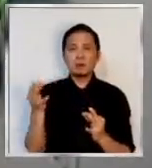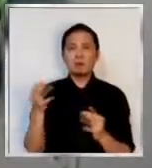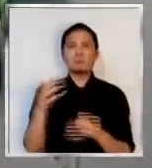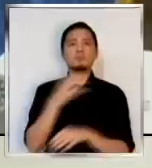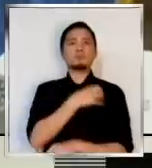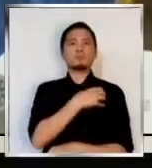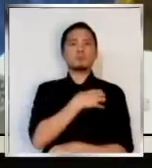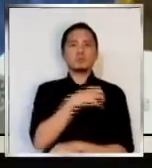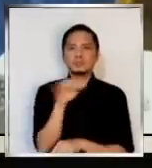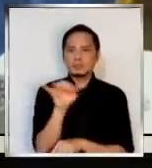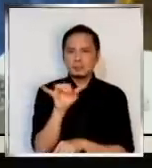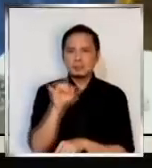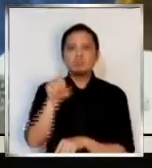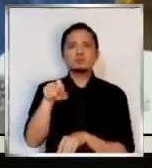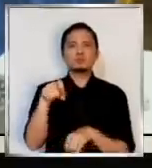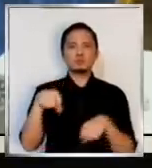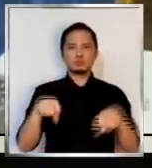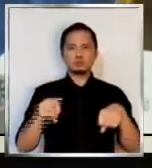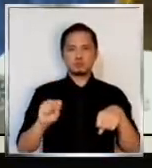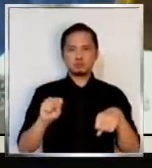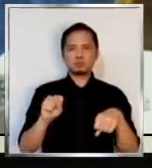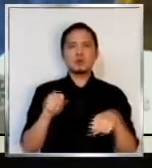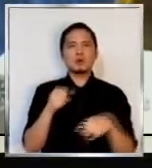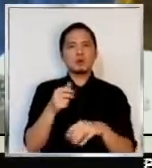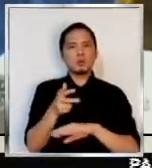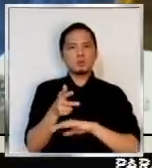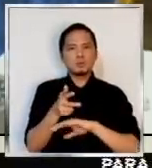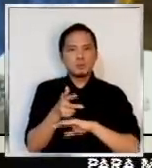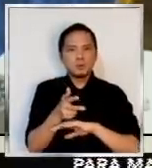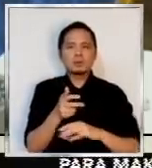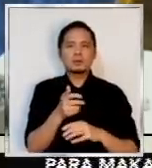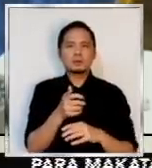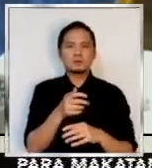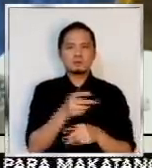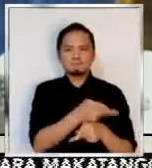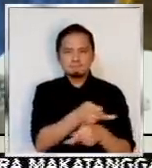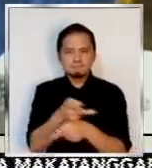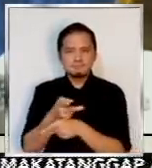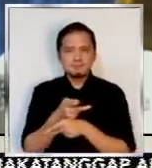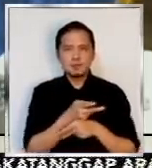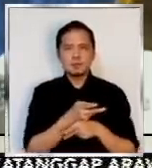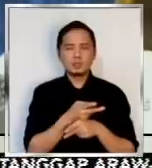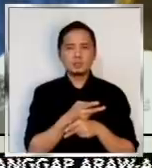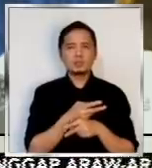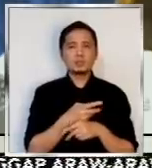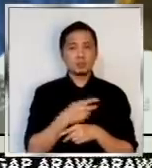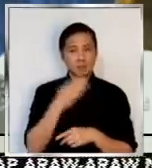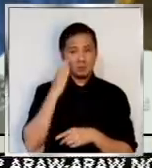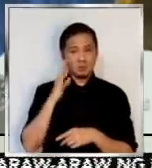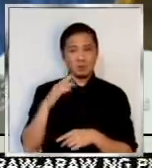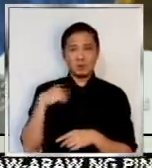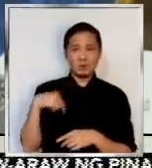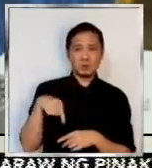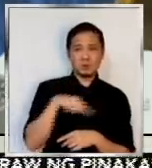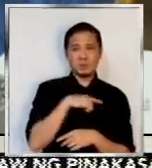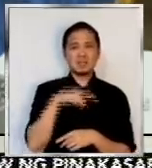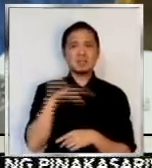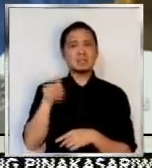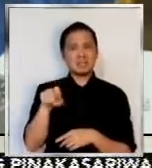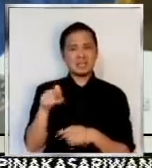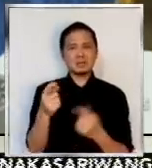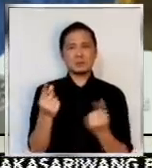naka-uniforme. Alam mo, we should... I know that it is not